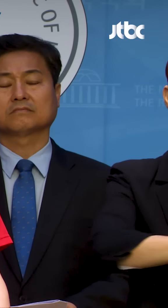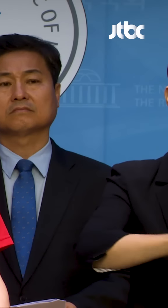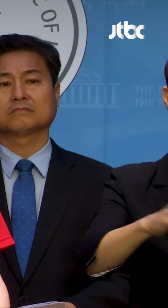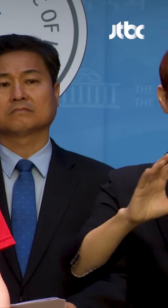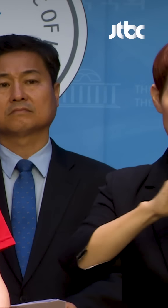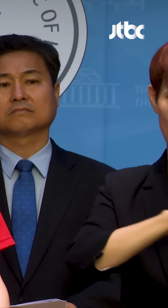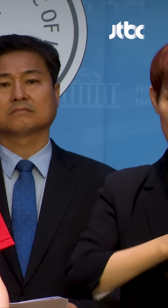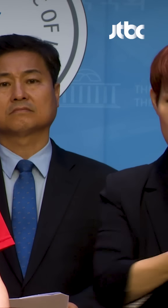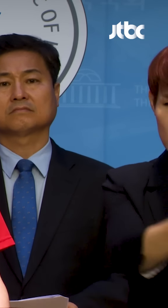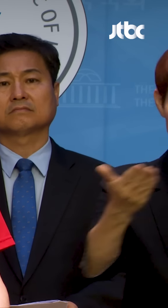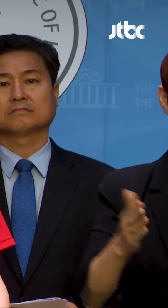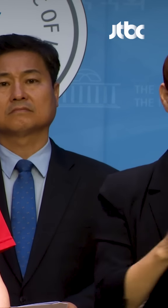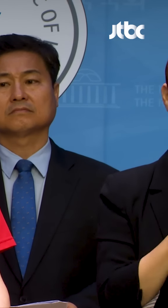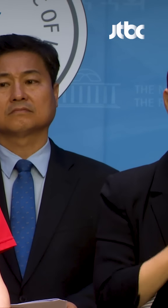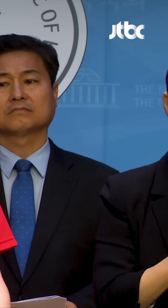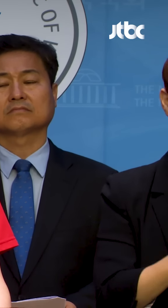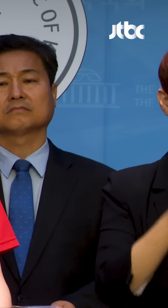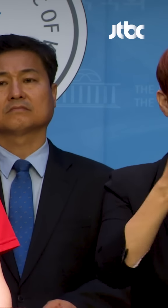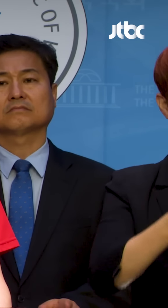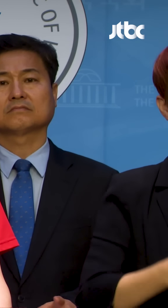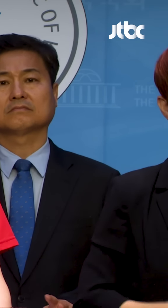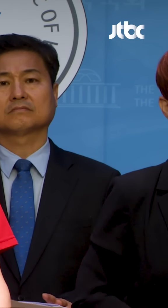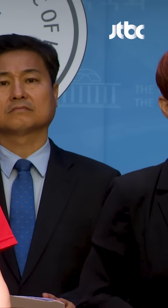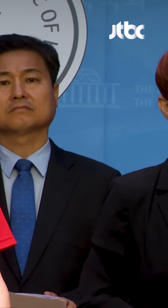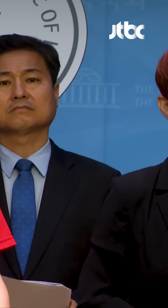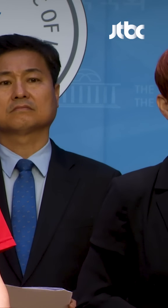국회의원님들 제발 부탁드립니다.